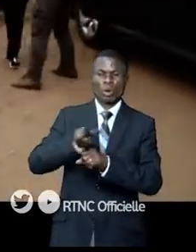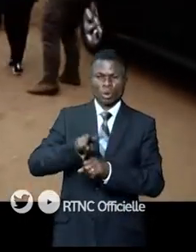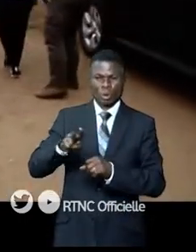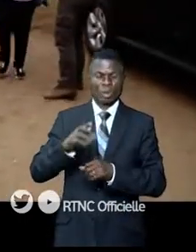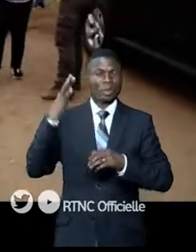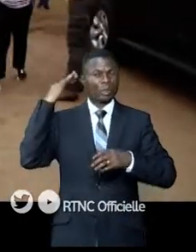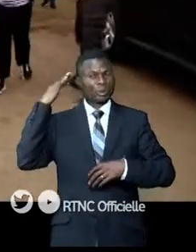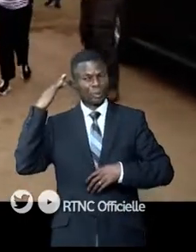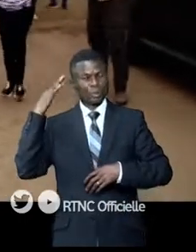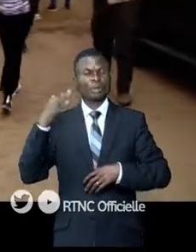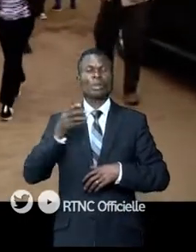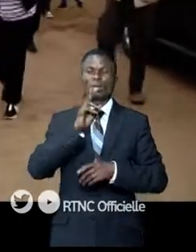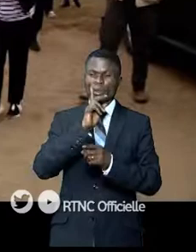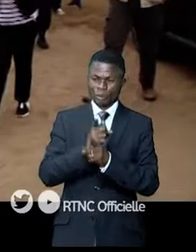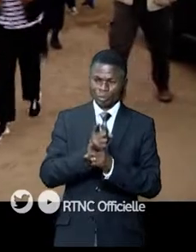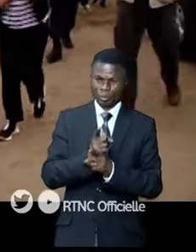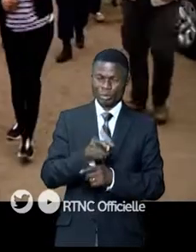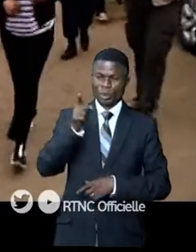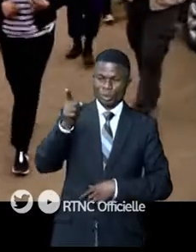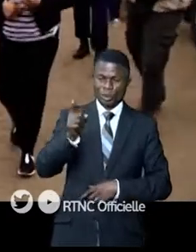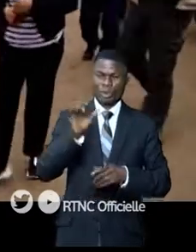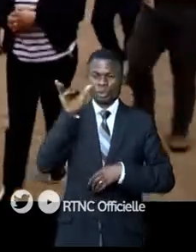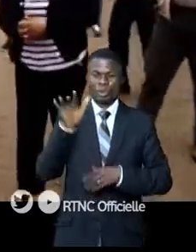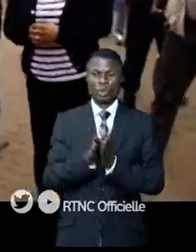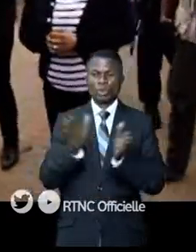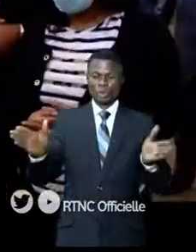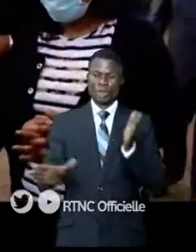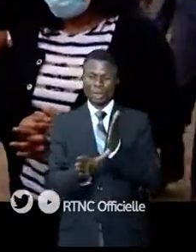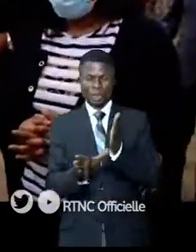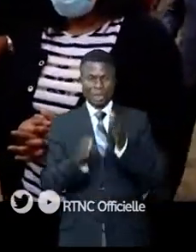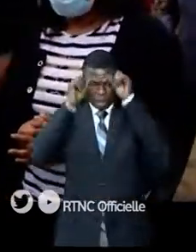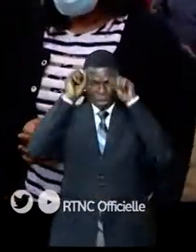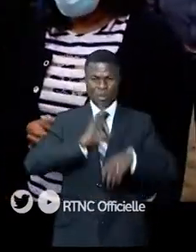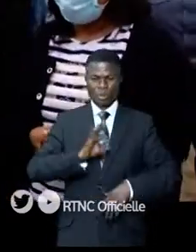écho favorable. Getty Panupanu, directeur de cabinet adjoint du chef de